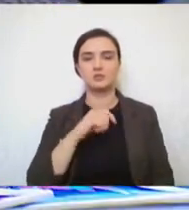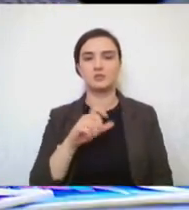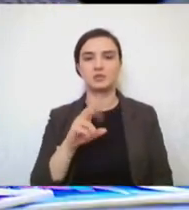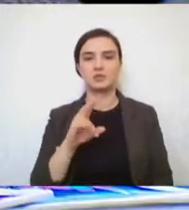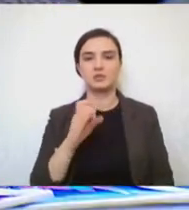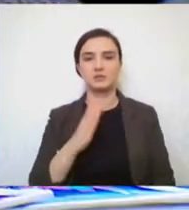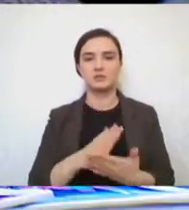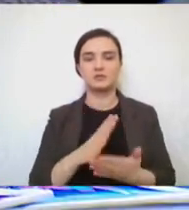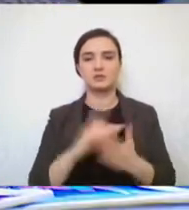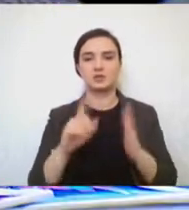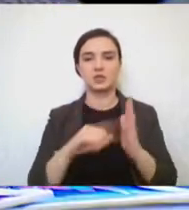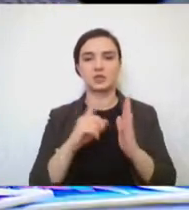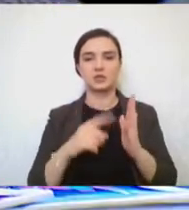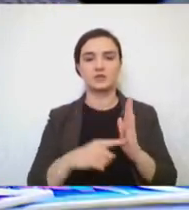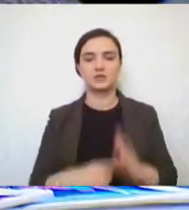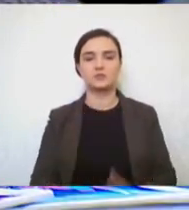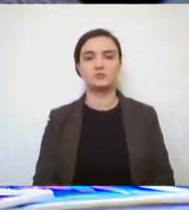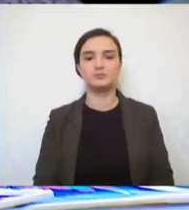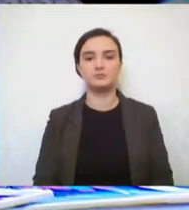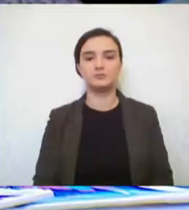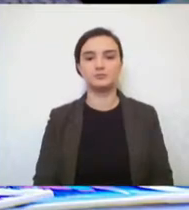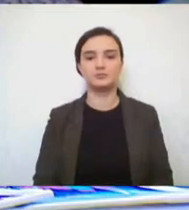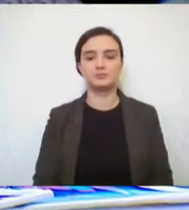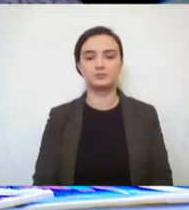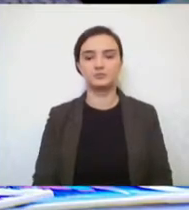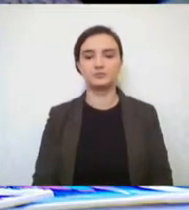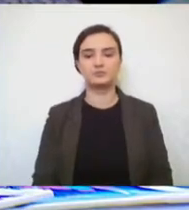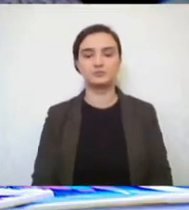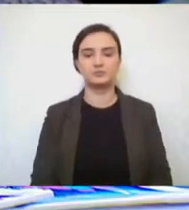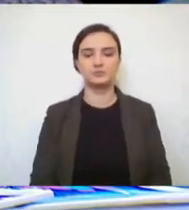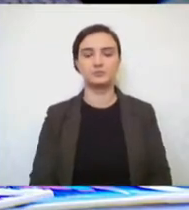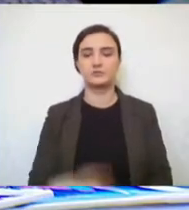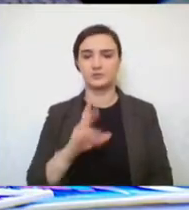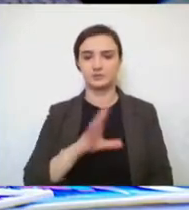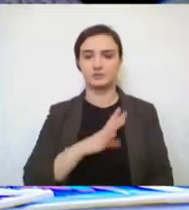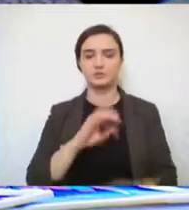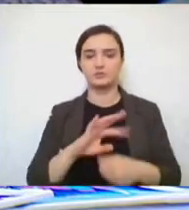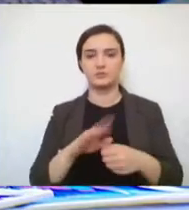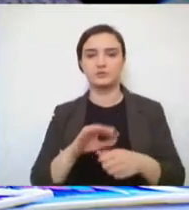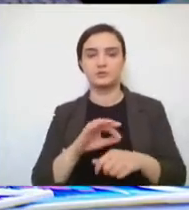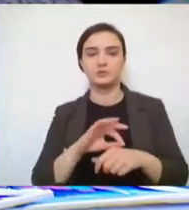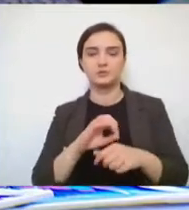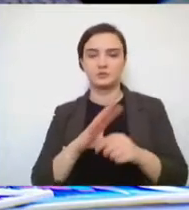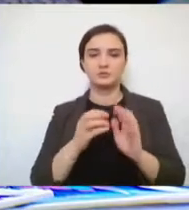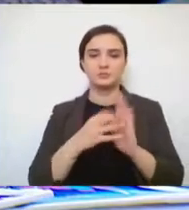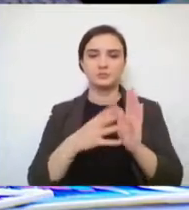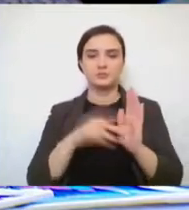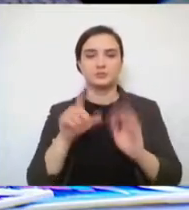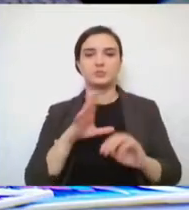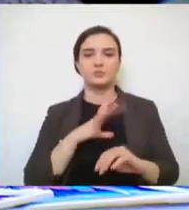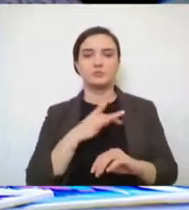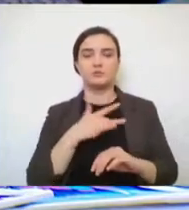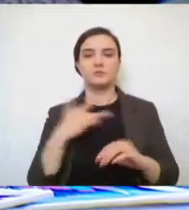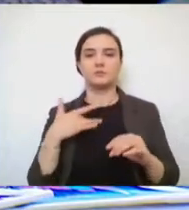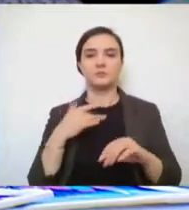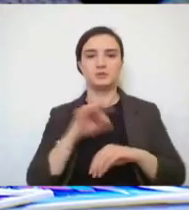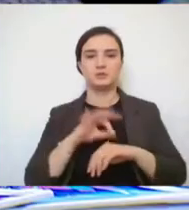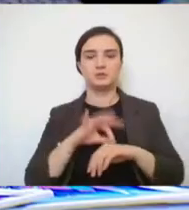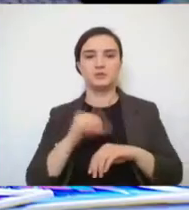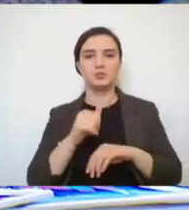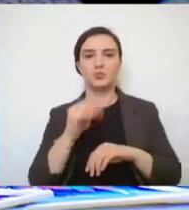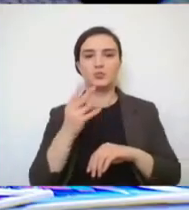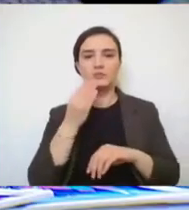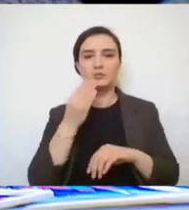კითხვა. მაყურებელი გწერს, რომელსაც გადატანილი აქვს COVID-19, ქონდა ფილტვის დაზიანება, როგორ ვიკვებოთ, რომ